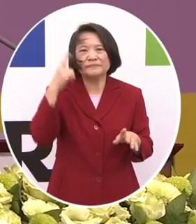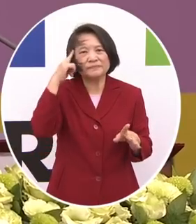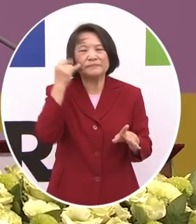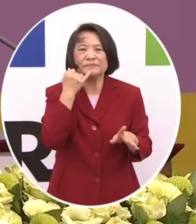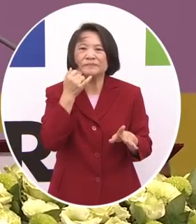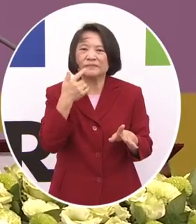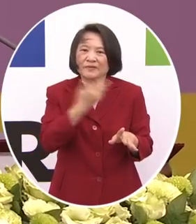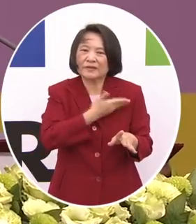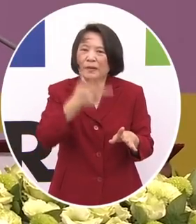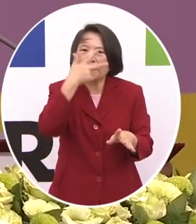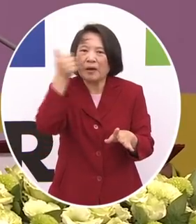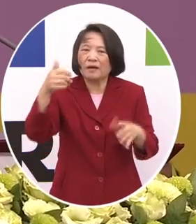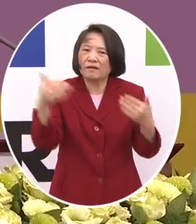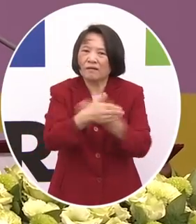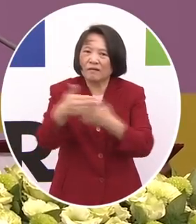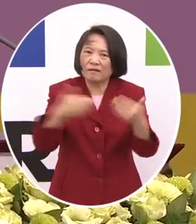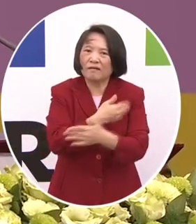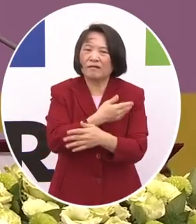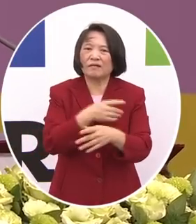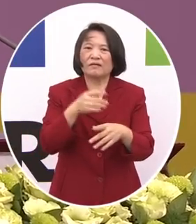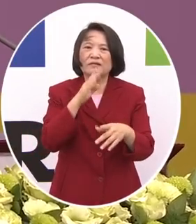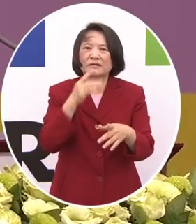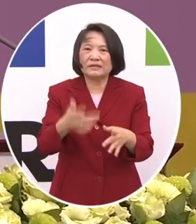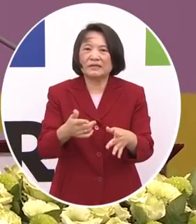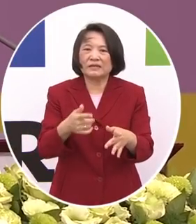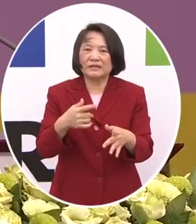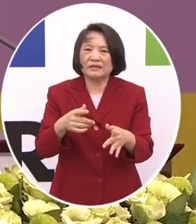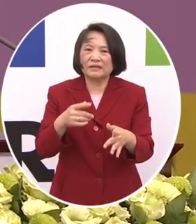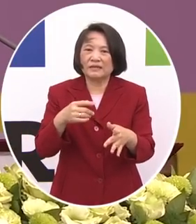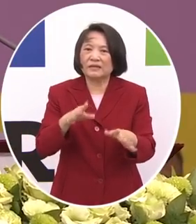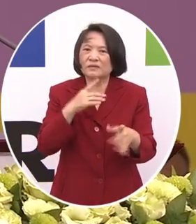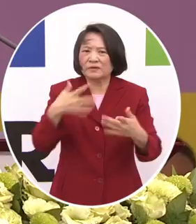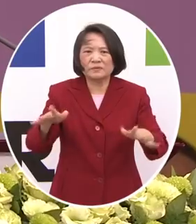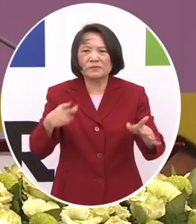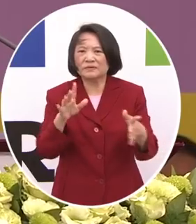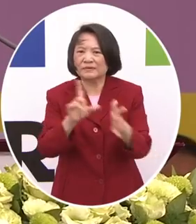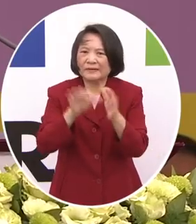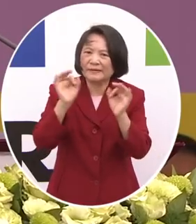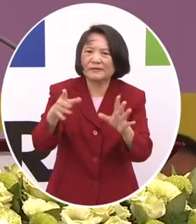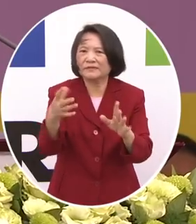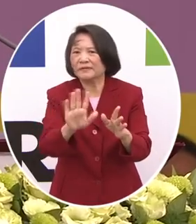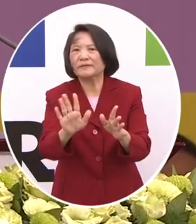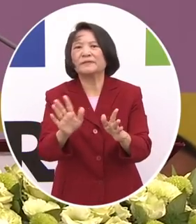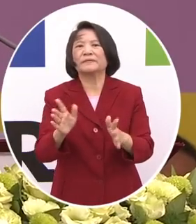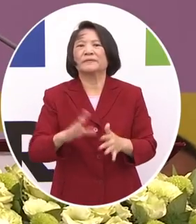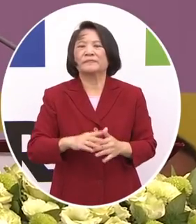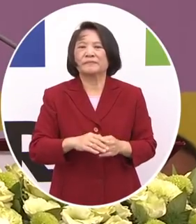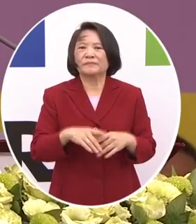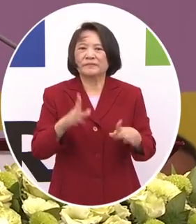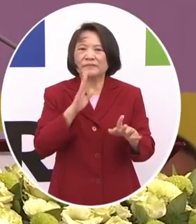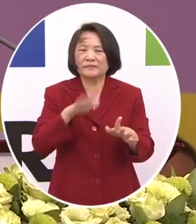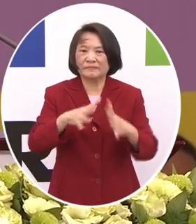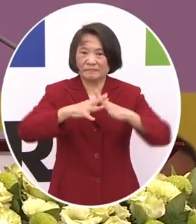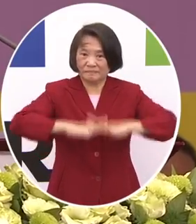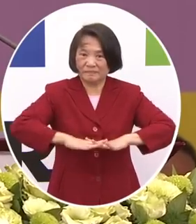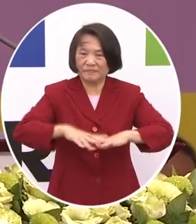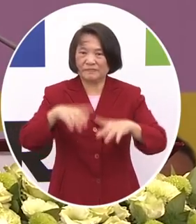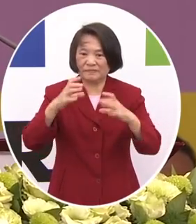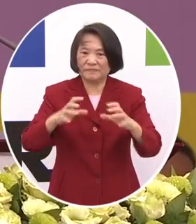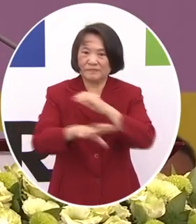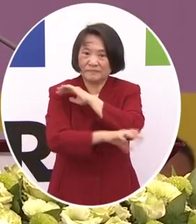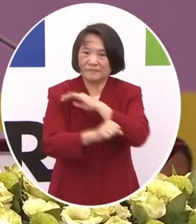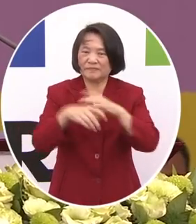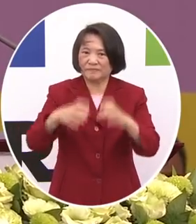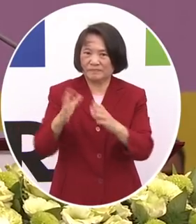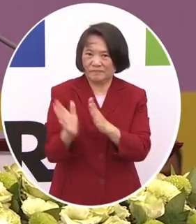通，更能有效地减少汽机车造成的空气污染。大力推动潜在基础建设的目的，